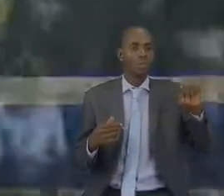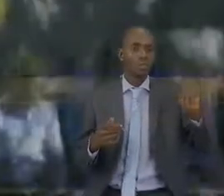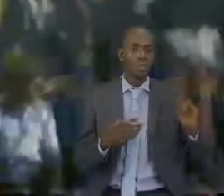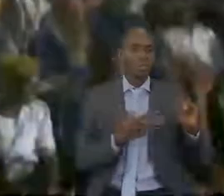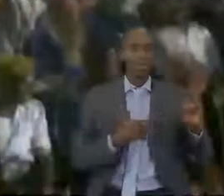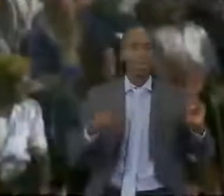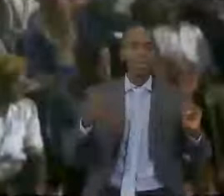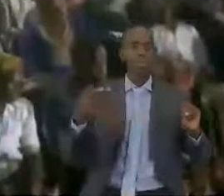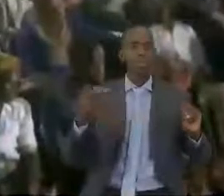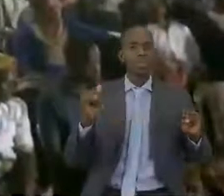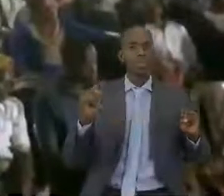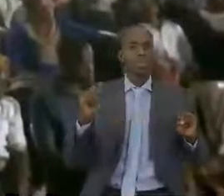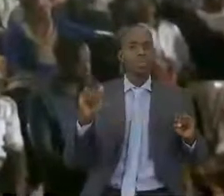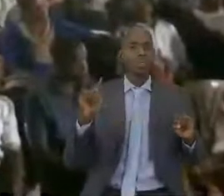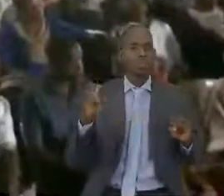et les Jébusiens.